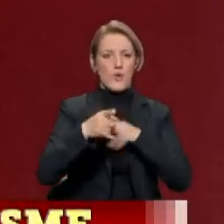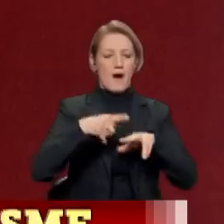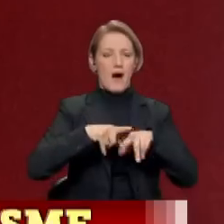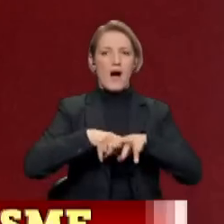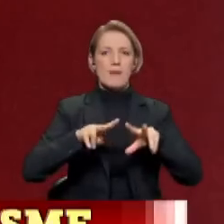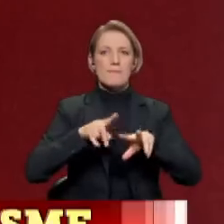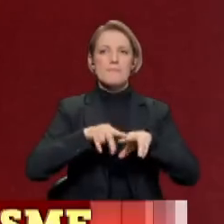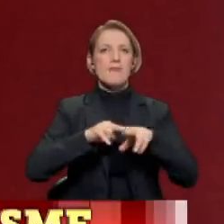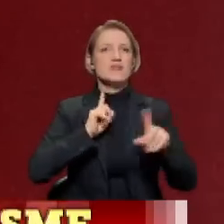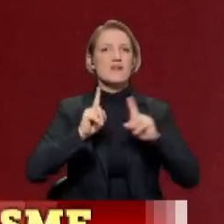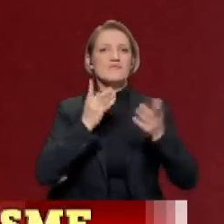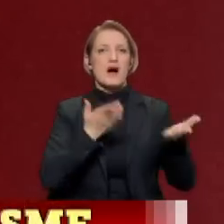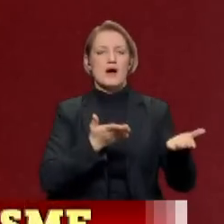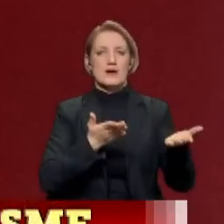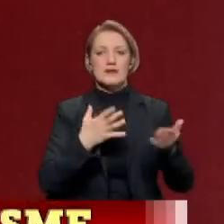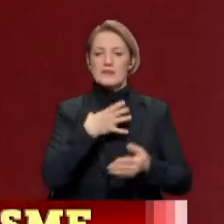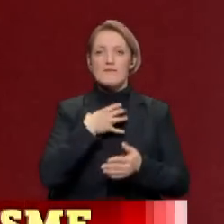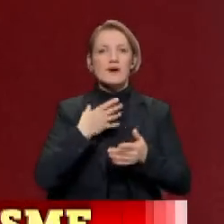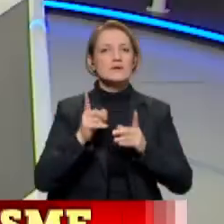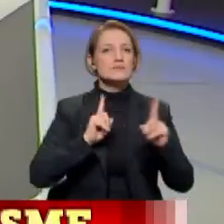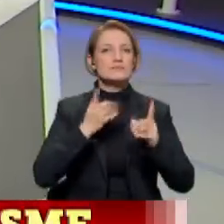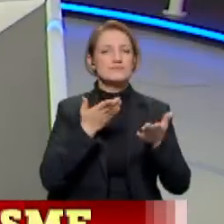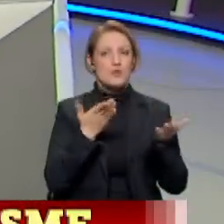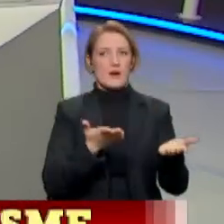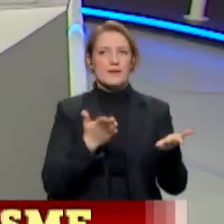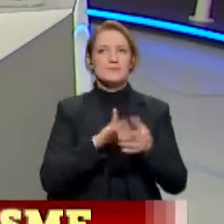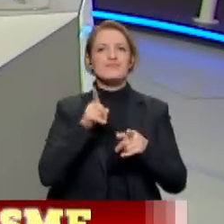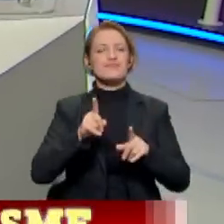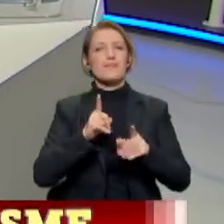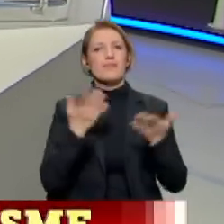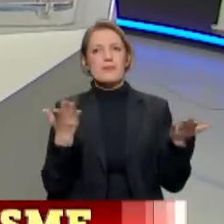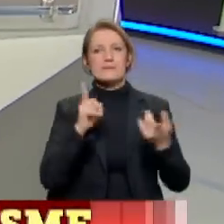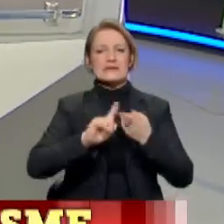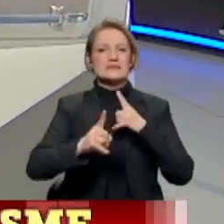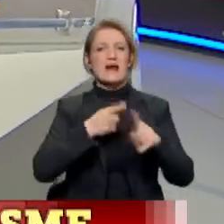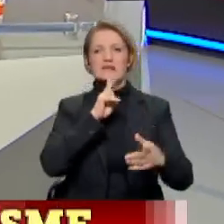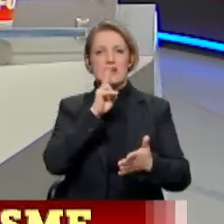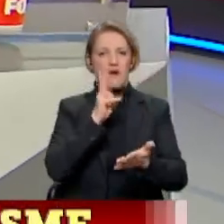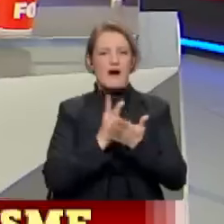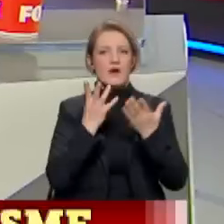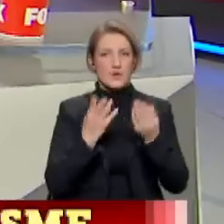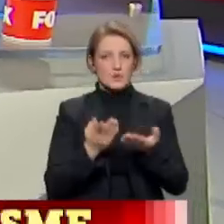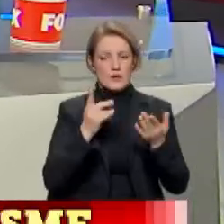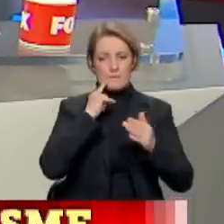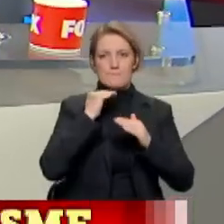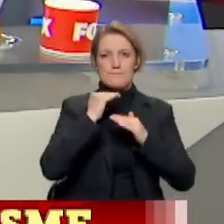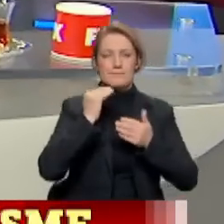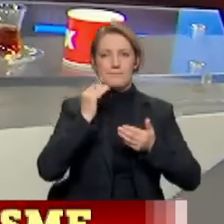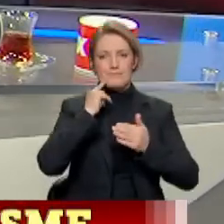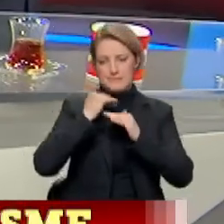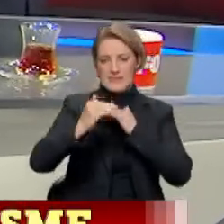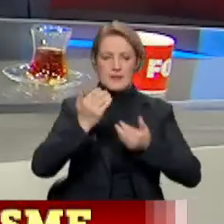dava. Davanın kendisi de yani böyle. Böyle bakıldığı zaman bunun artık bir siyasi karar olduğunu, Millet